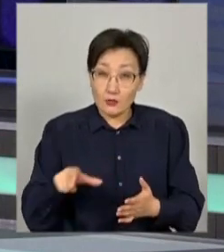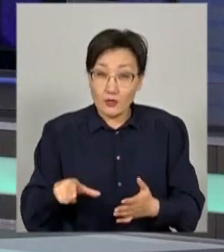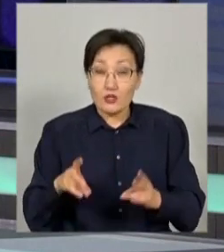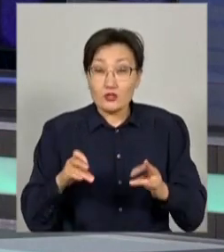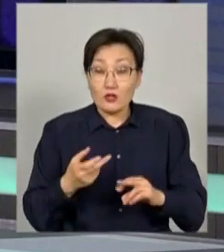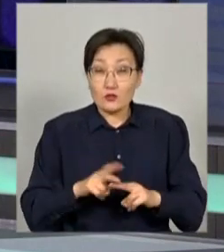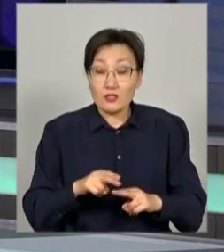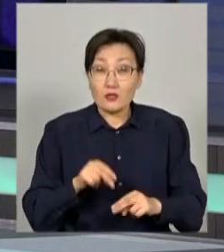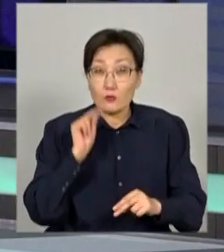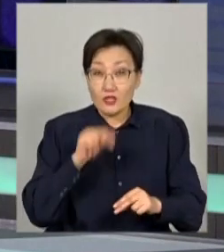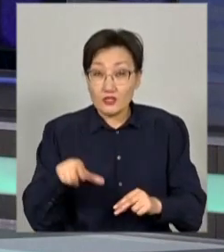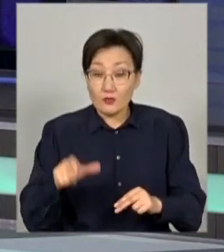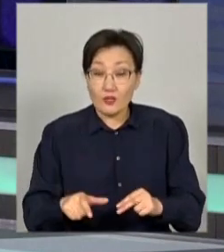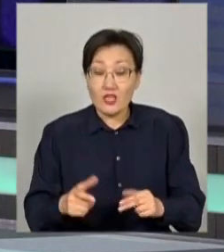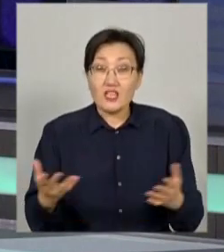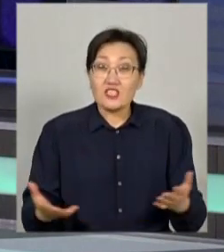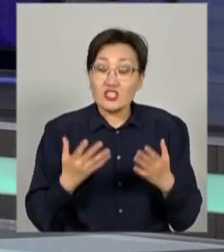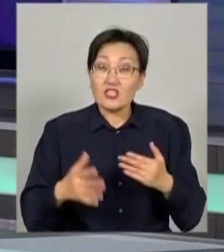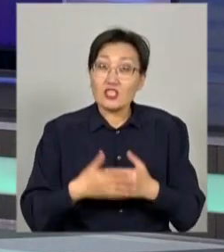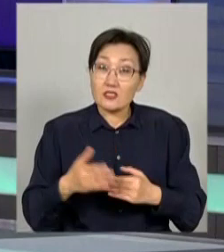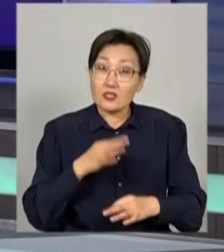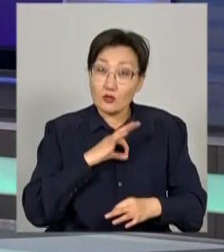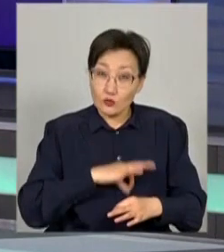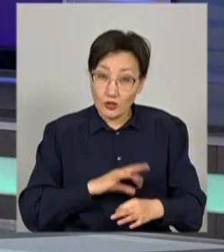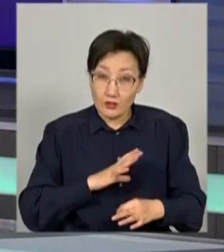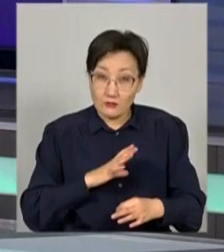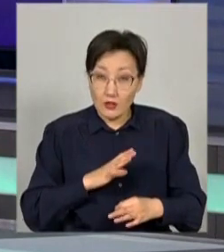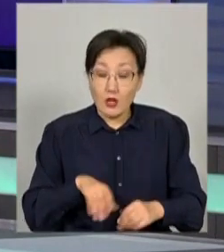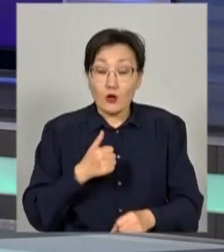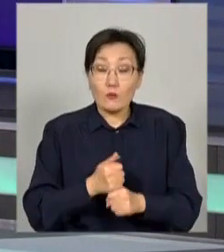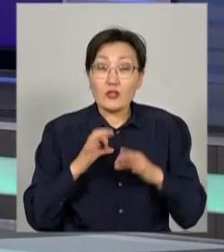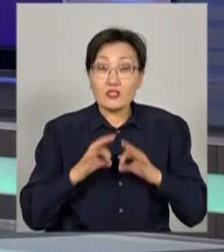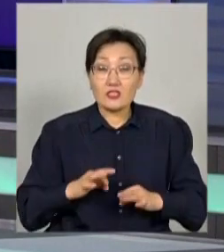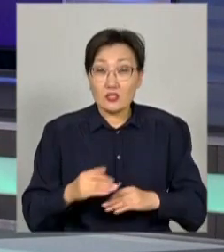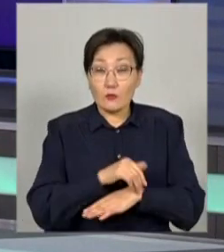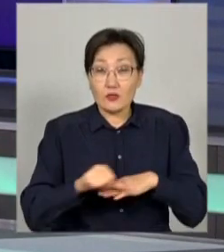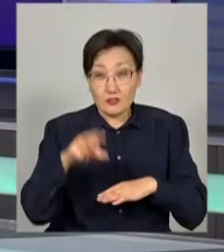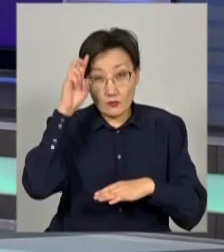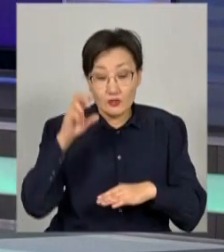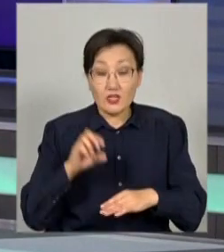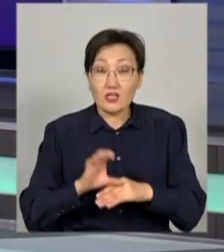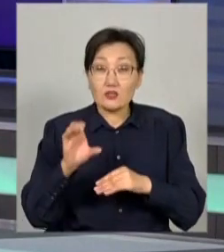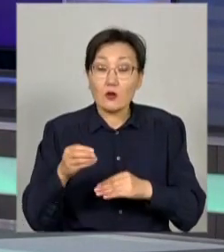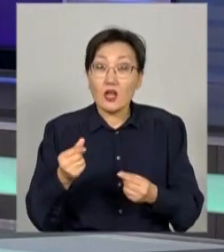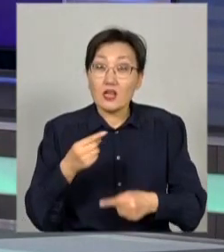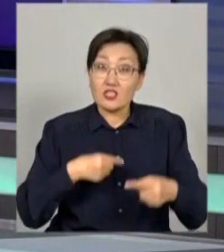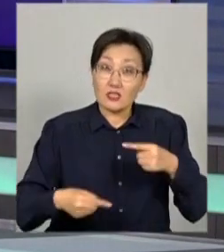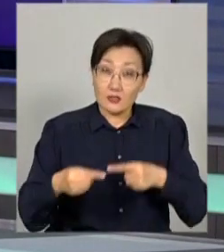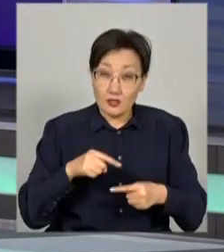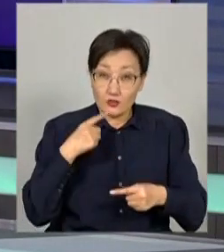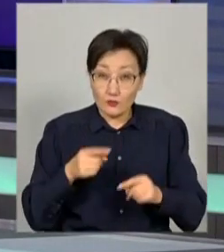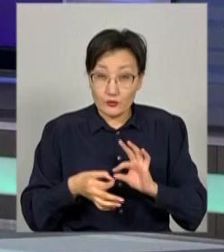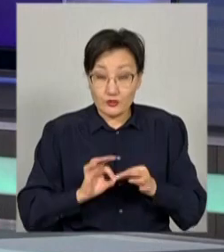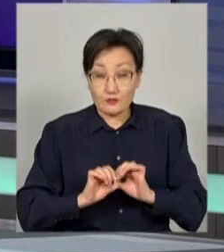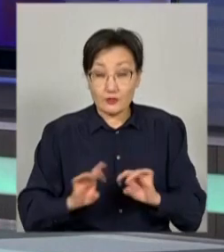Алайда бұл сотталушыларға жеңіл жаза тағайындалыпты. Сонымен қатар бас прокуратура шетелге шығарылған миллиардтарды қайтардық дейді.